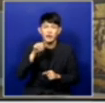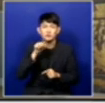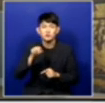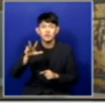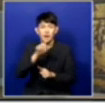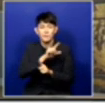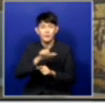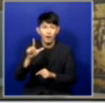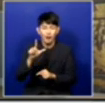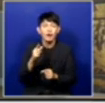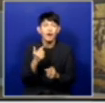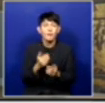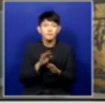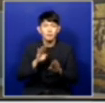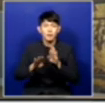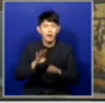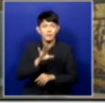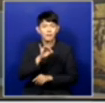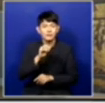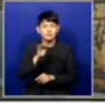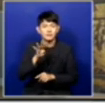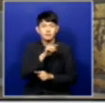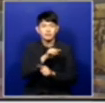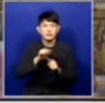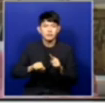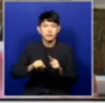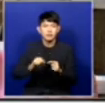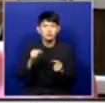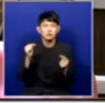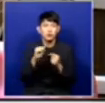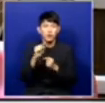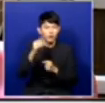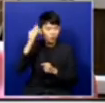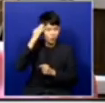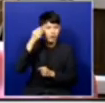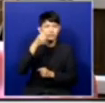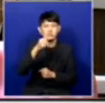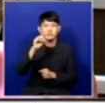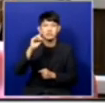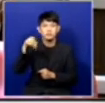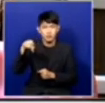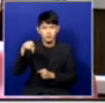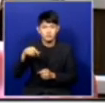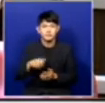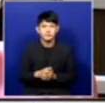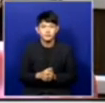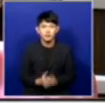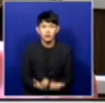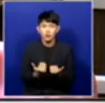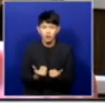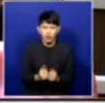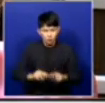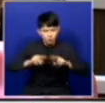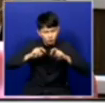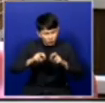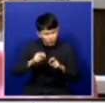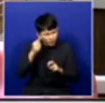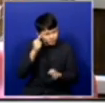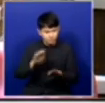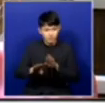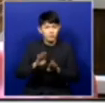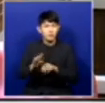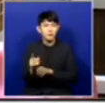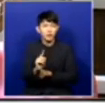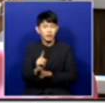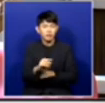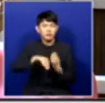นสัดส่วน 84% ของ GDP ท่านประธานครับมีการวิเคราะห์และเทียบเคียงว่าเศรษฐกิจของไท